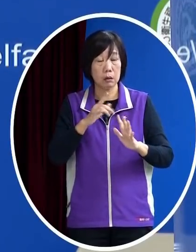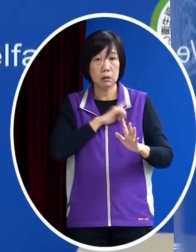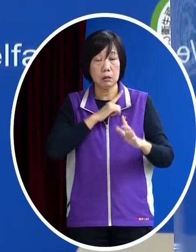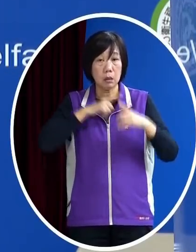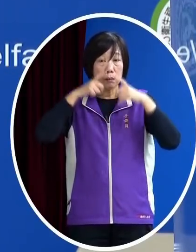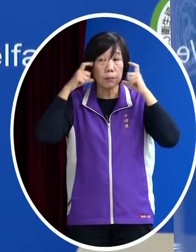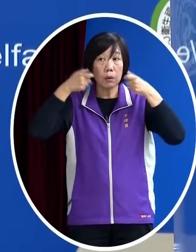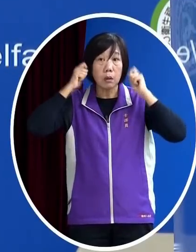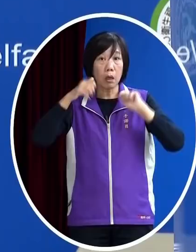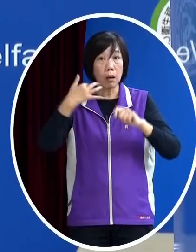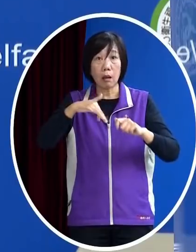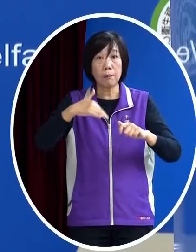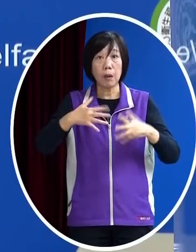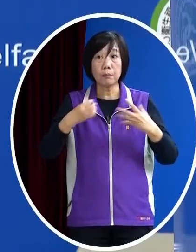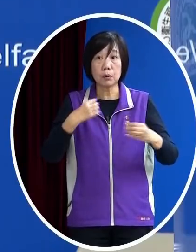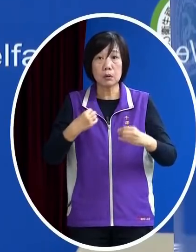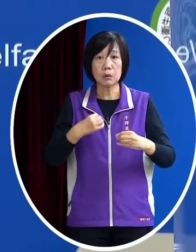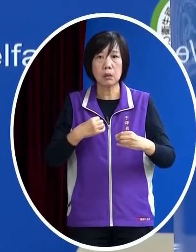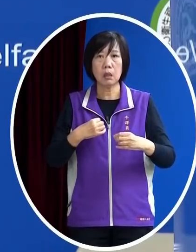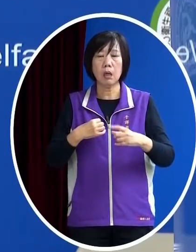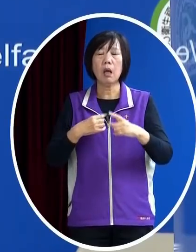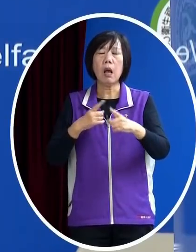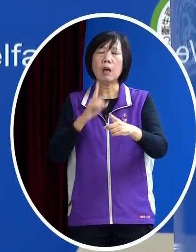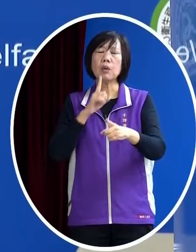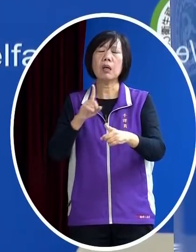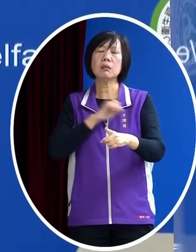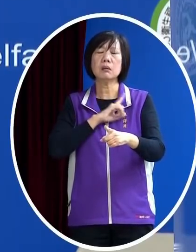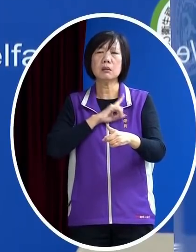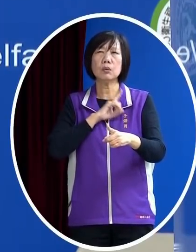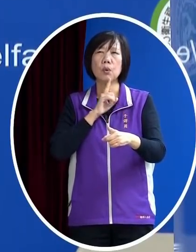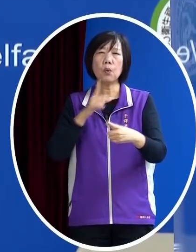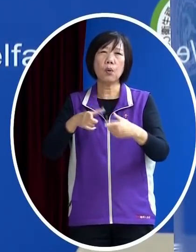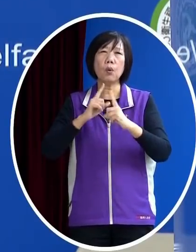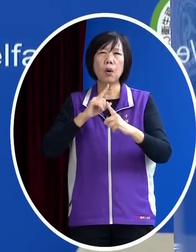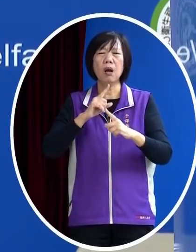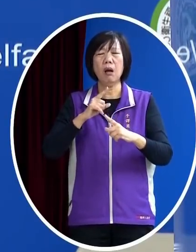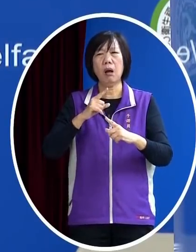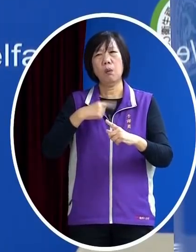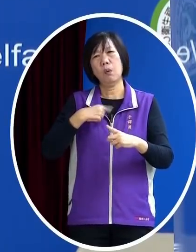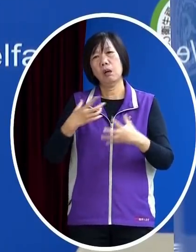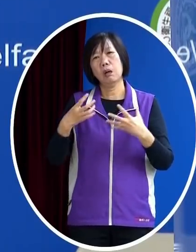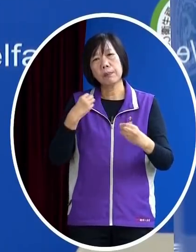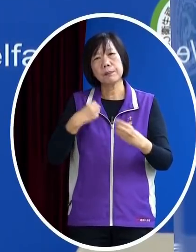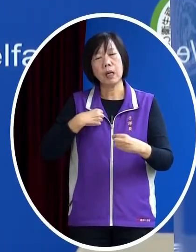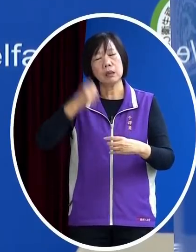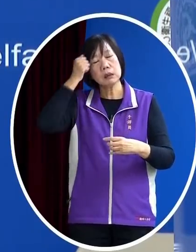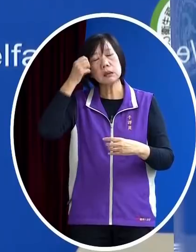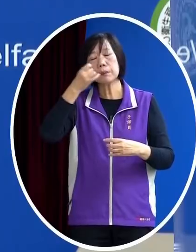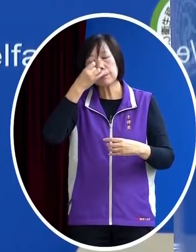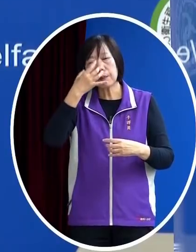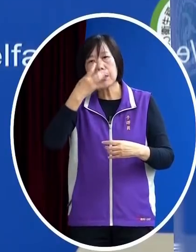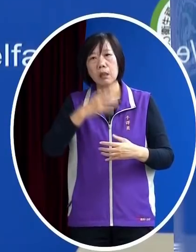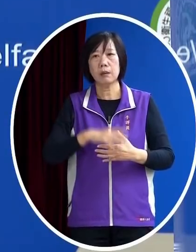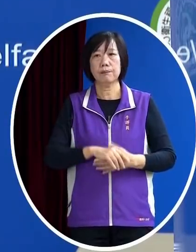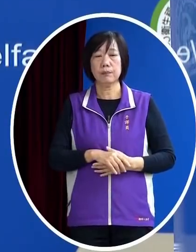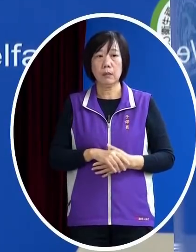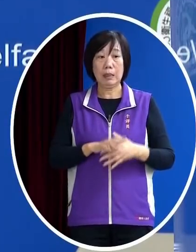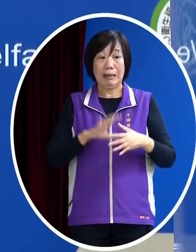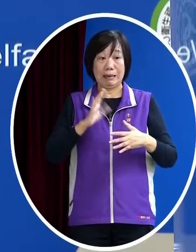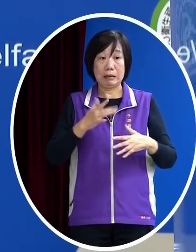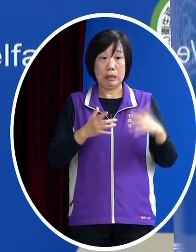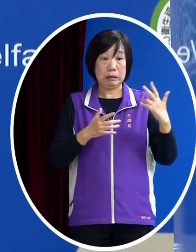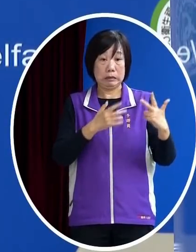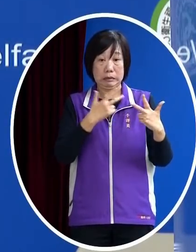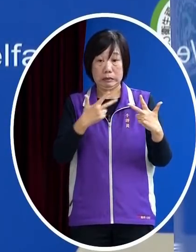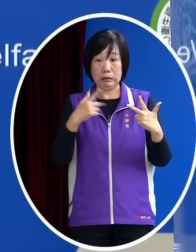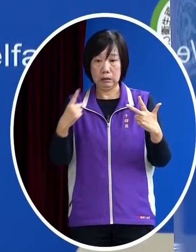因为他很多事情他都说他记不起来，所以这里面我们才赶快透过警政，像他跟这个771的密切接触者，